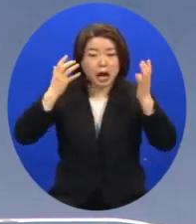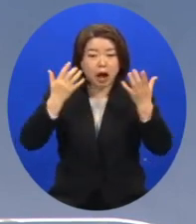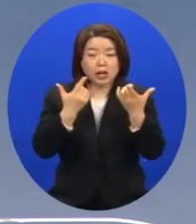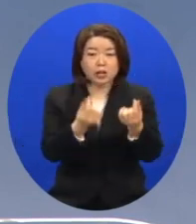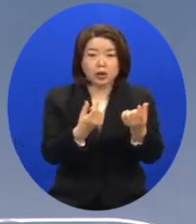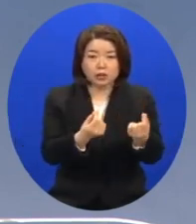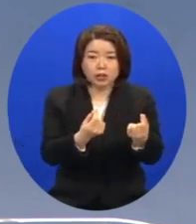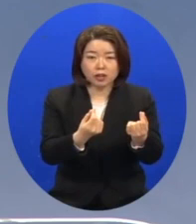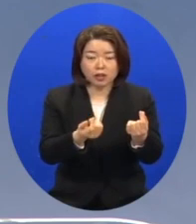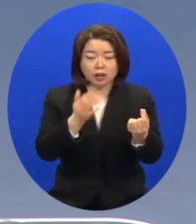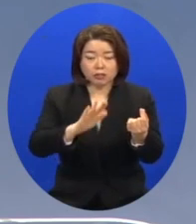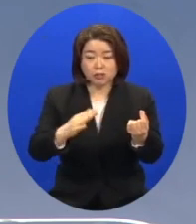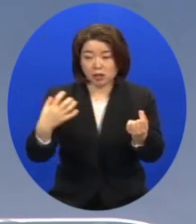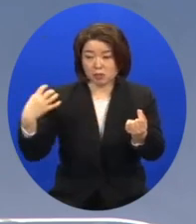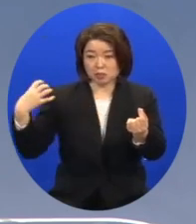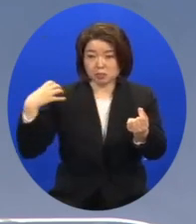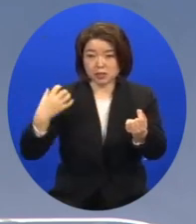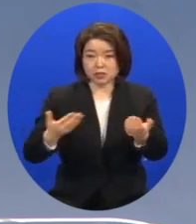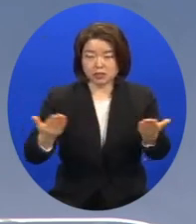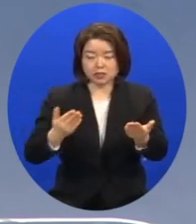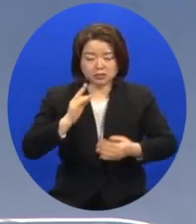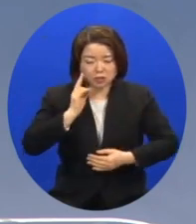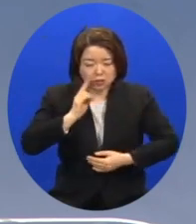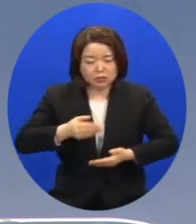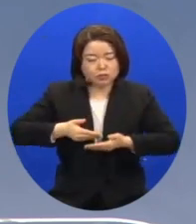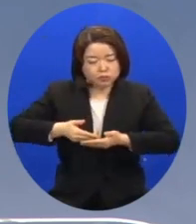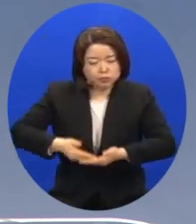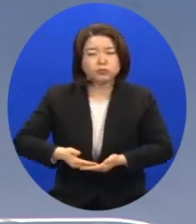책임은 중간 책임을 맡고 있는 거죠